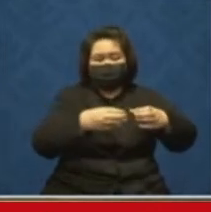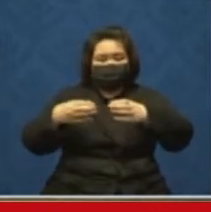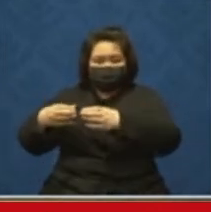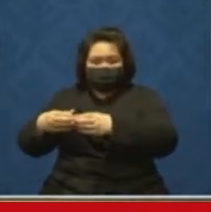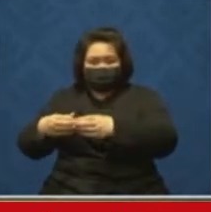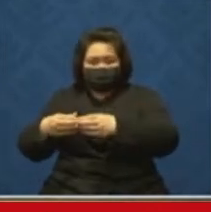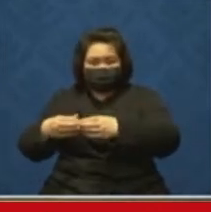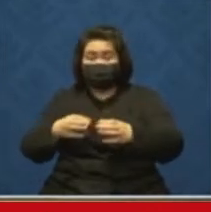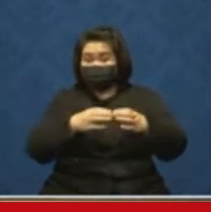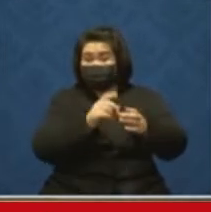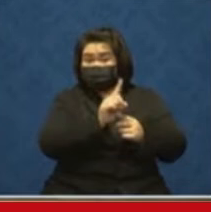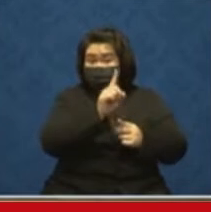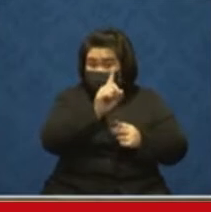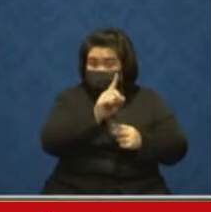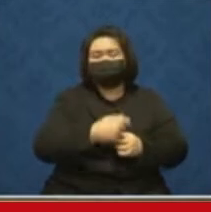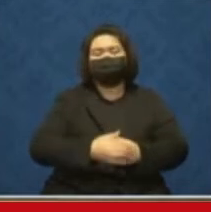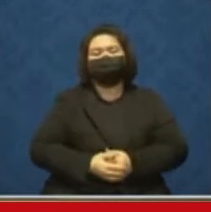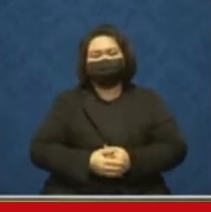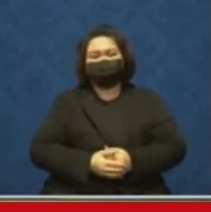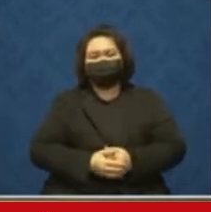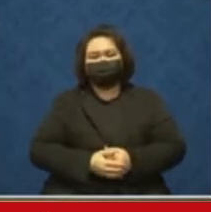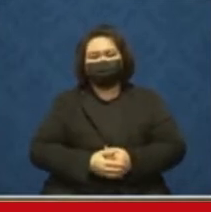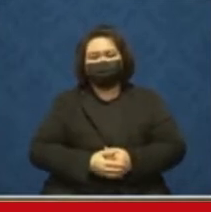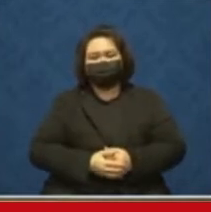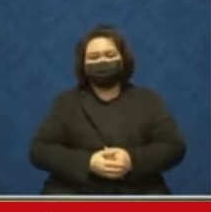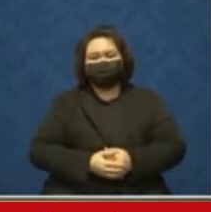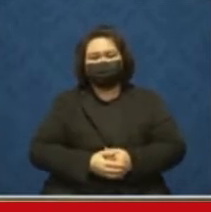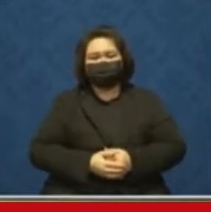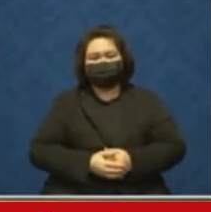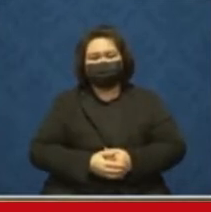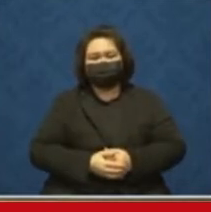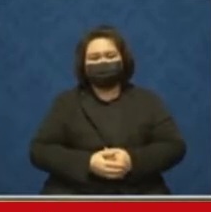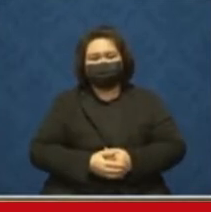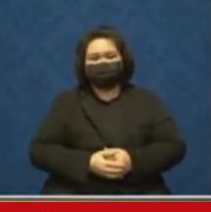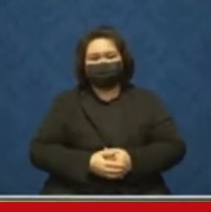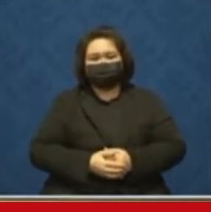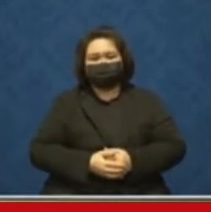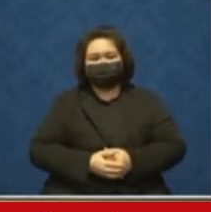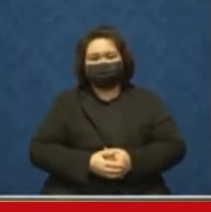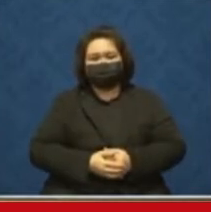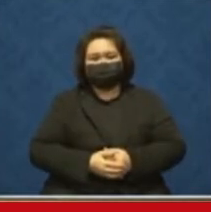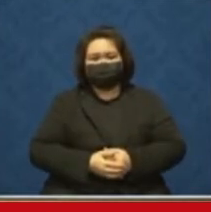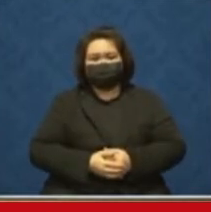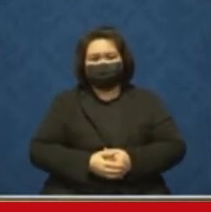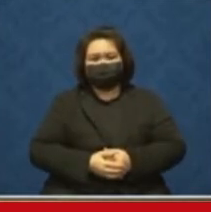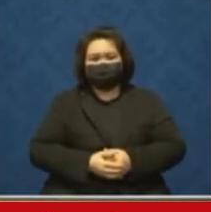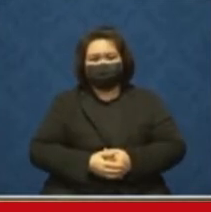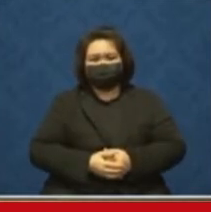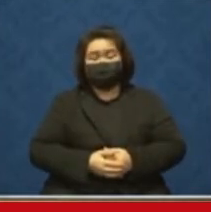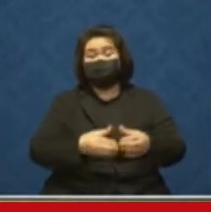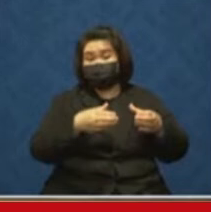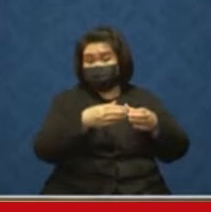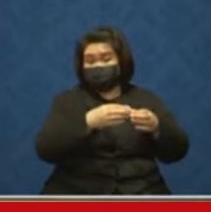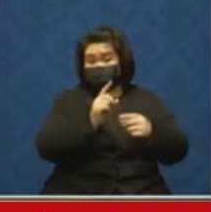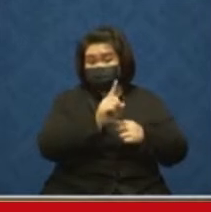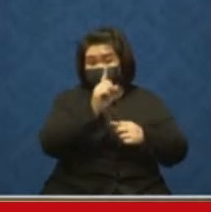กลมแรกครับกลุมแรกท่านใช้ต่อไปเลยนะครับกลุมแรกครับท่านใช